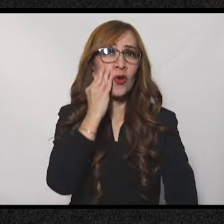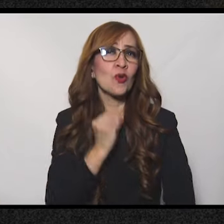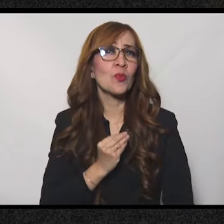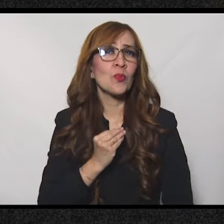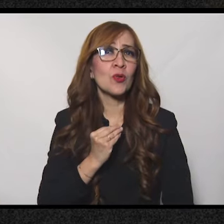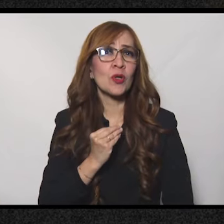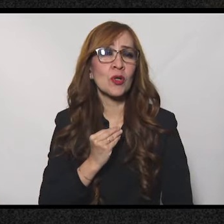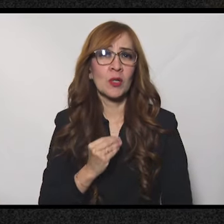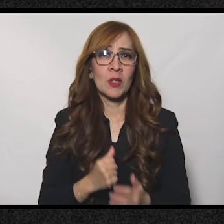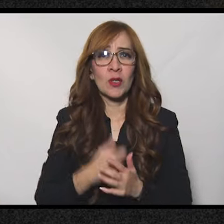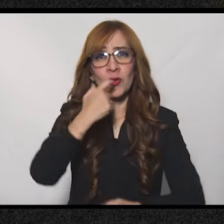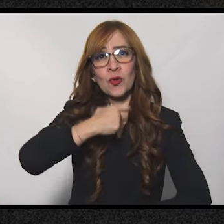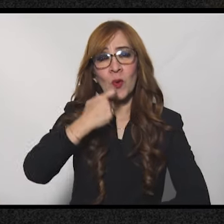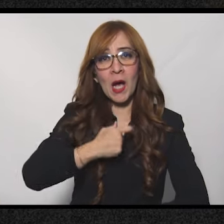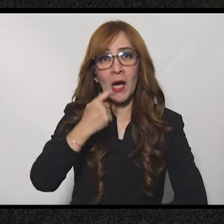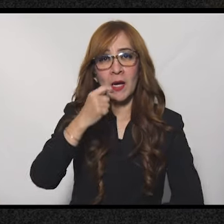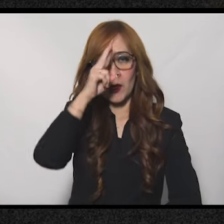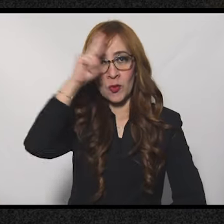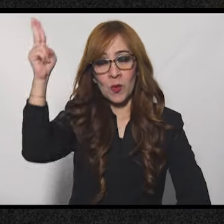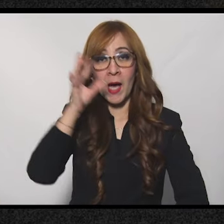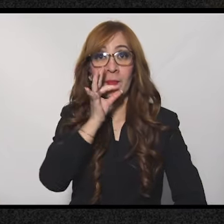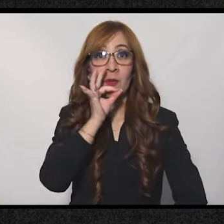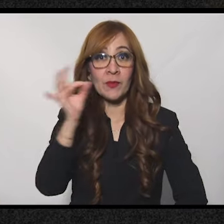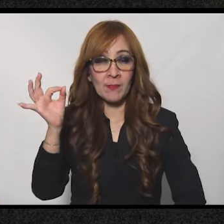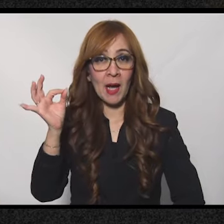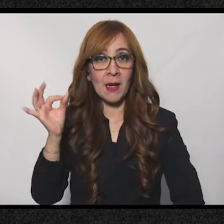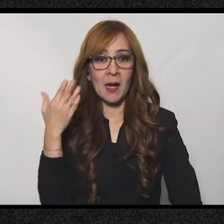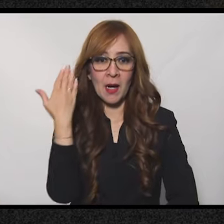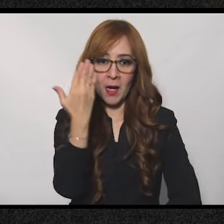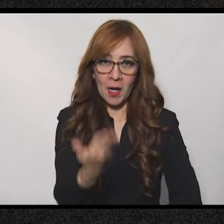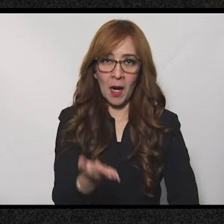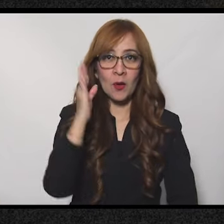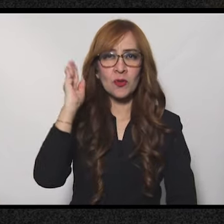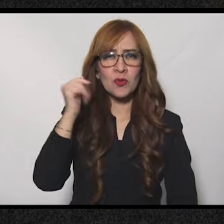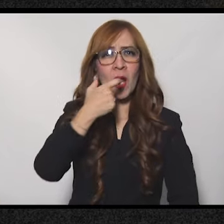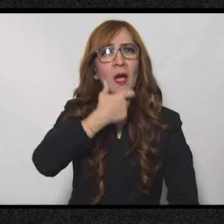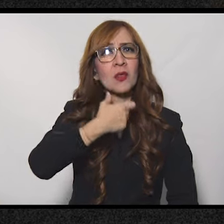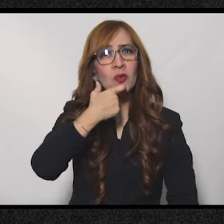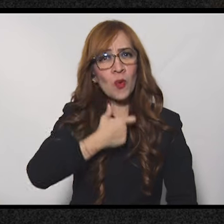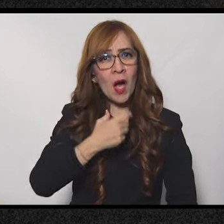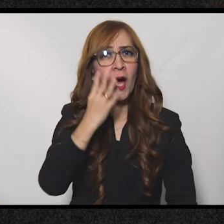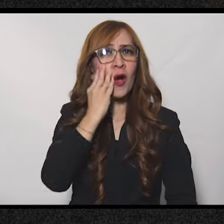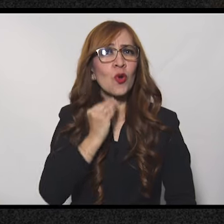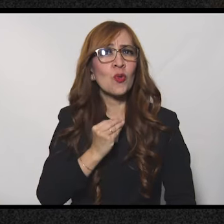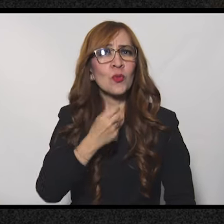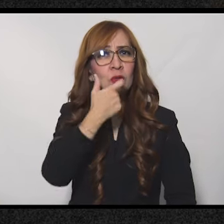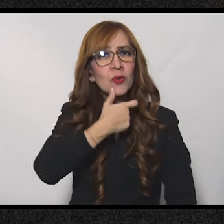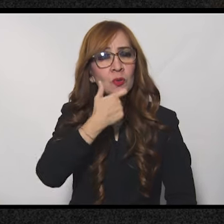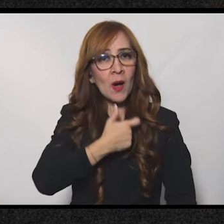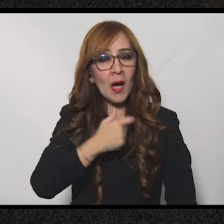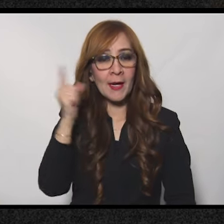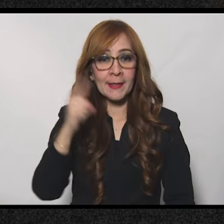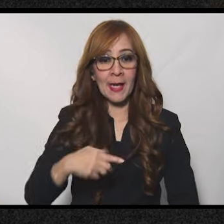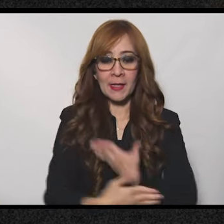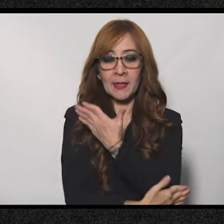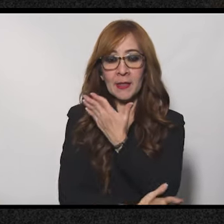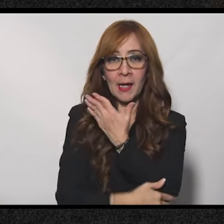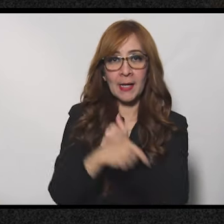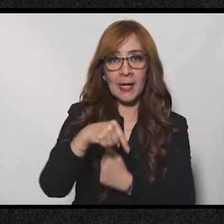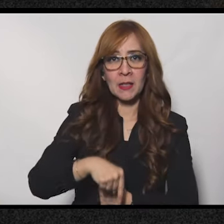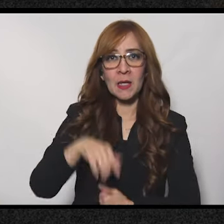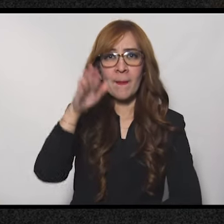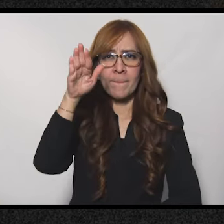umurnya, berfirmanlah Tuhan kepadanya, engkau telah tua dan lanjut umur, dan dari negeri ini